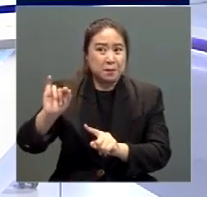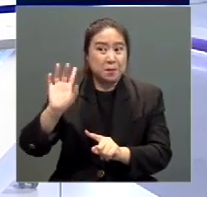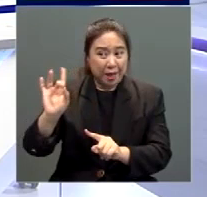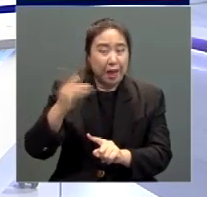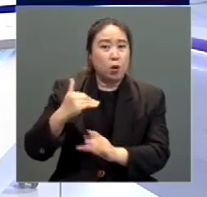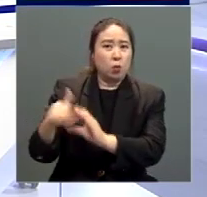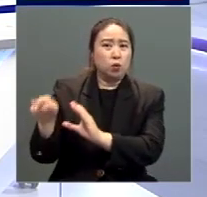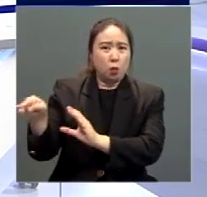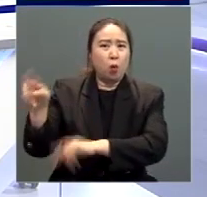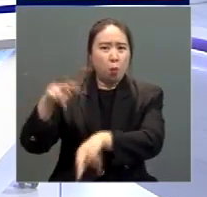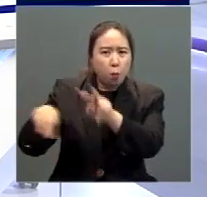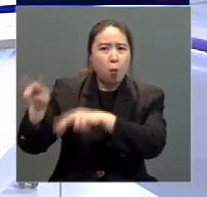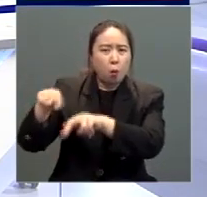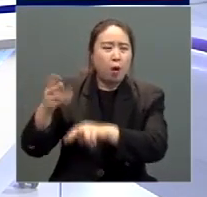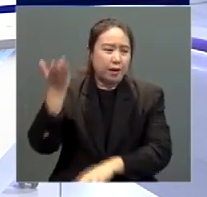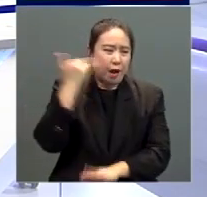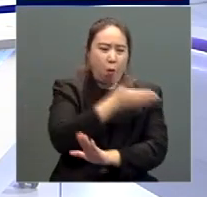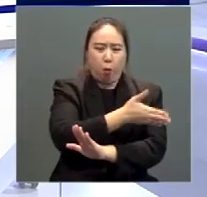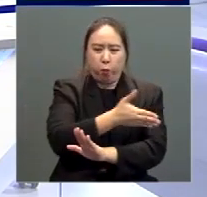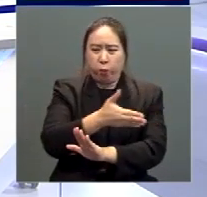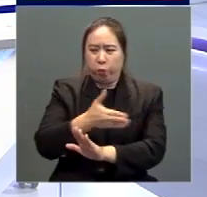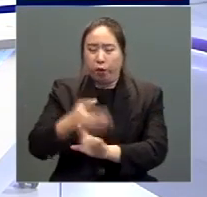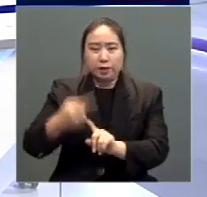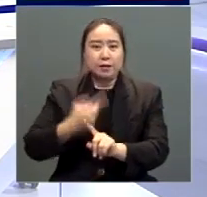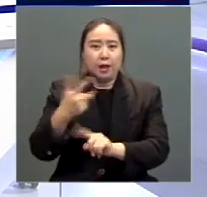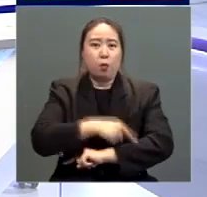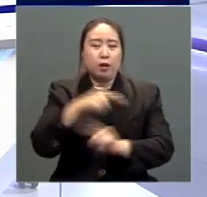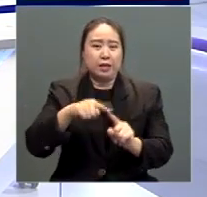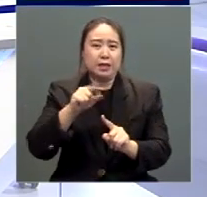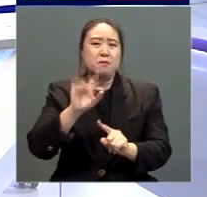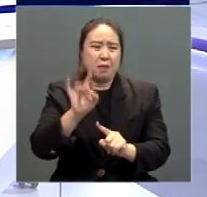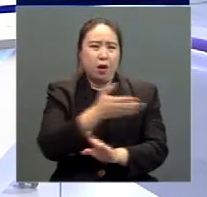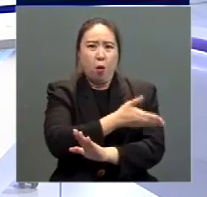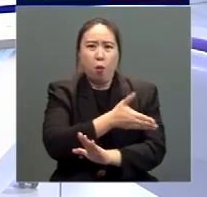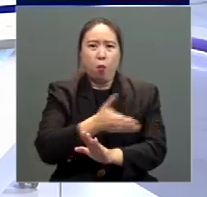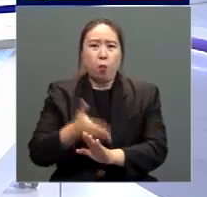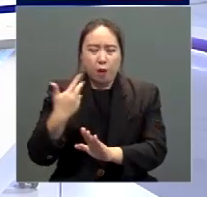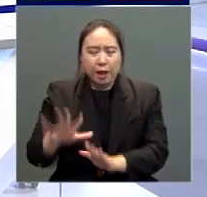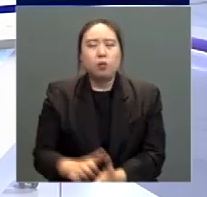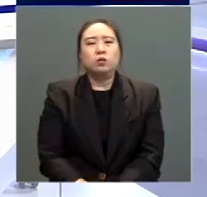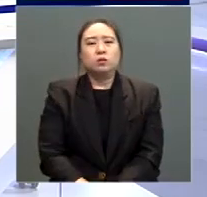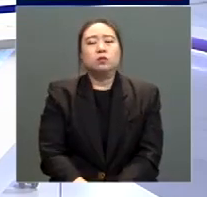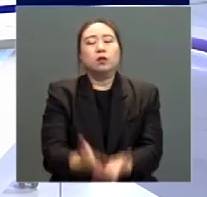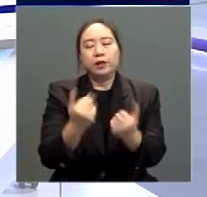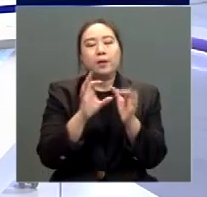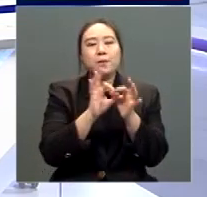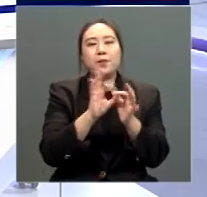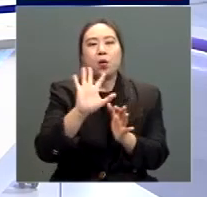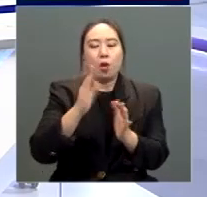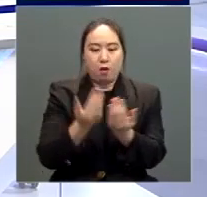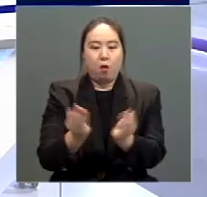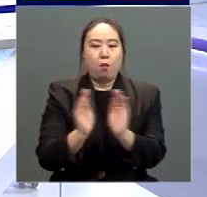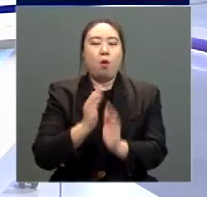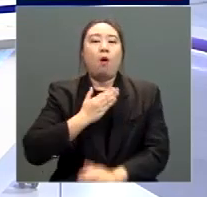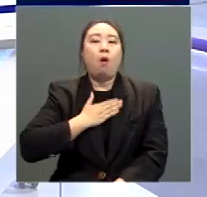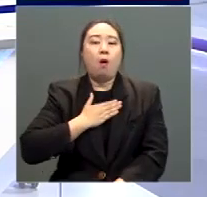ว่าเนี่ยได้รับผลกระทบมาตั้งแต่28มีนาคมเนี่ยนะคะอยากให้เป็นกระบอกเสียงให้หน่อยไม่ต้องกังวลค่ะเพราะว่าคนในครอบครัวของดิฉันเนี่ยเ